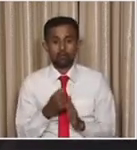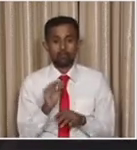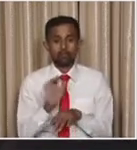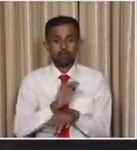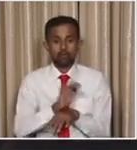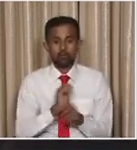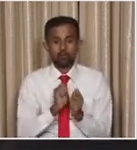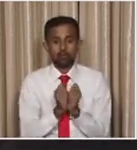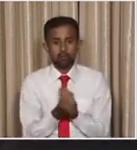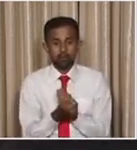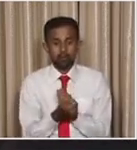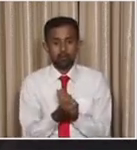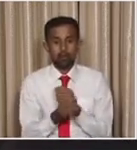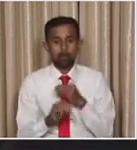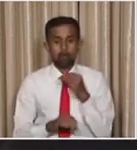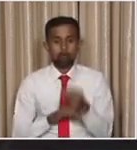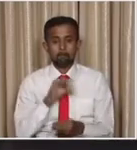කරන්න